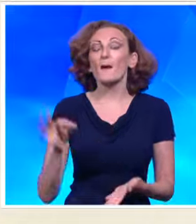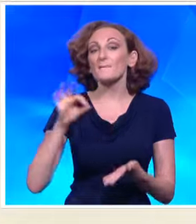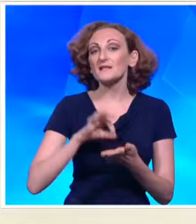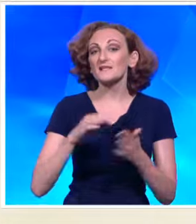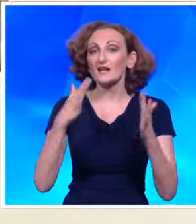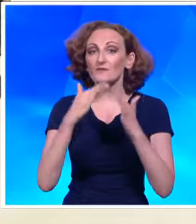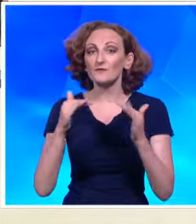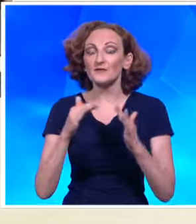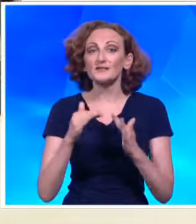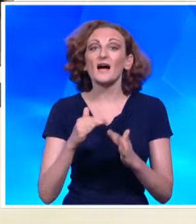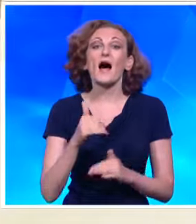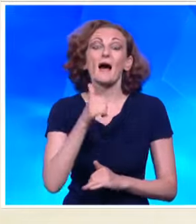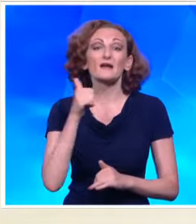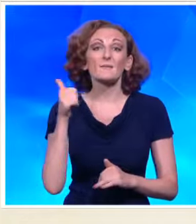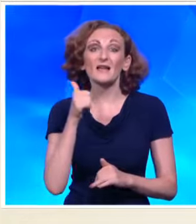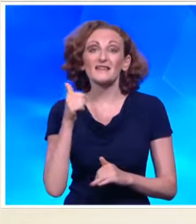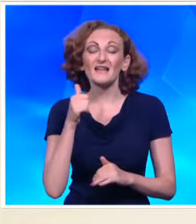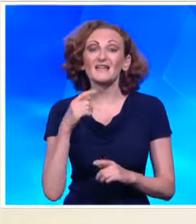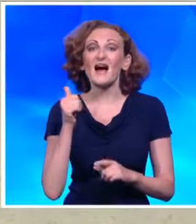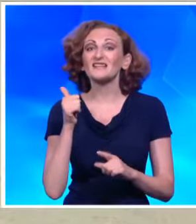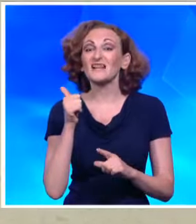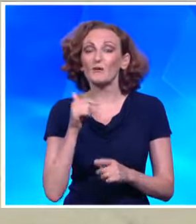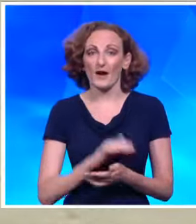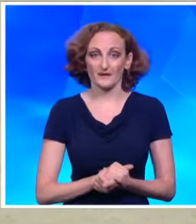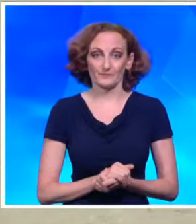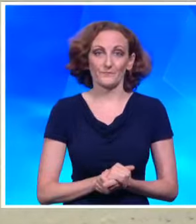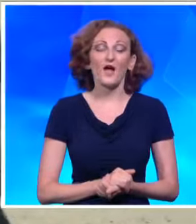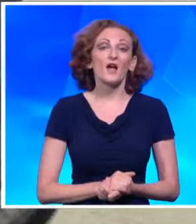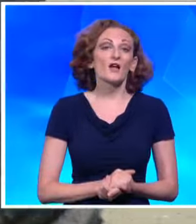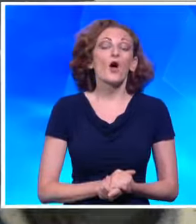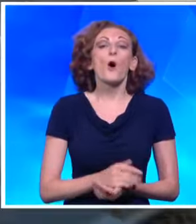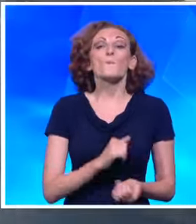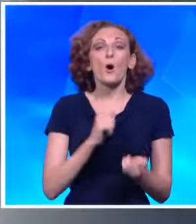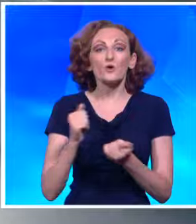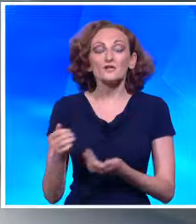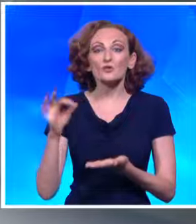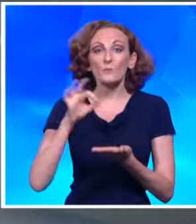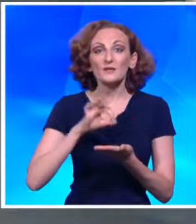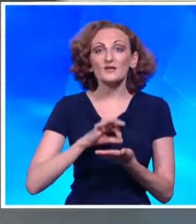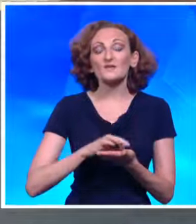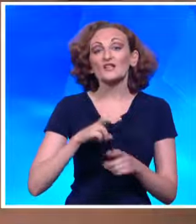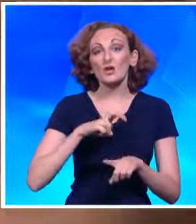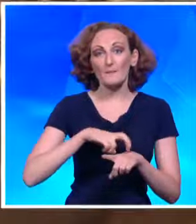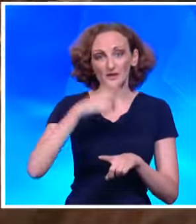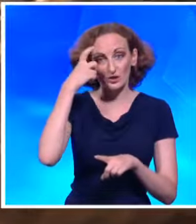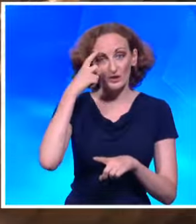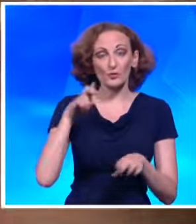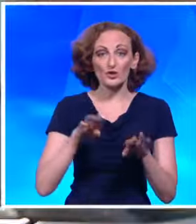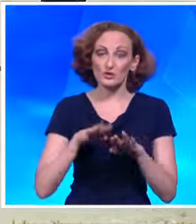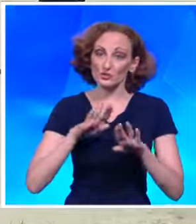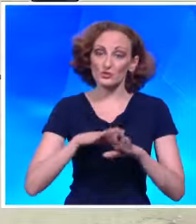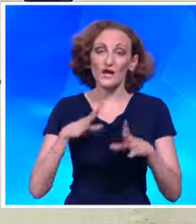Рамадан Аталай. Какво очаквате от срещата, ще ни кажете? Половин час по-късно в Росенец дойде и Джевдет Чакъров и също остана